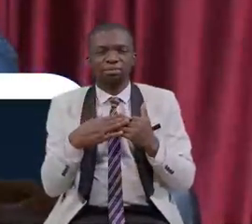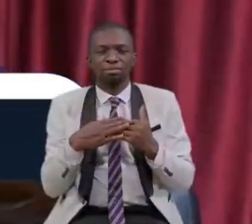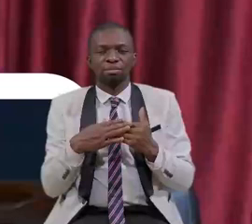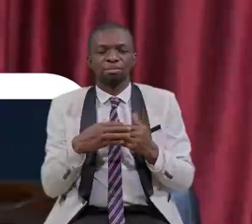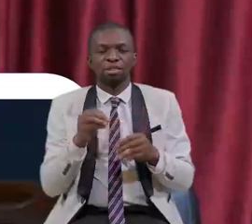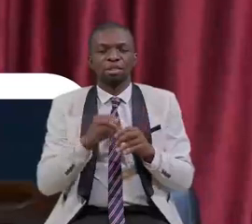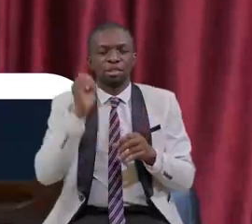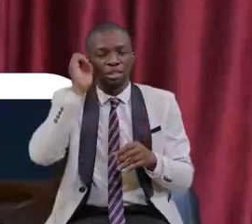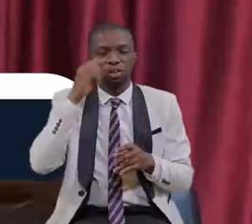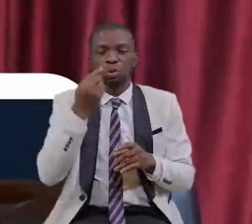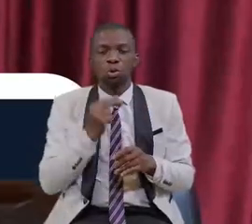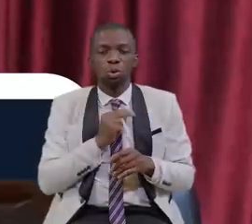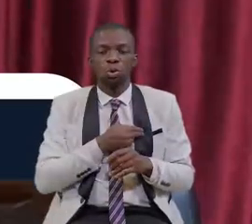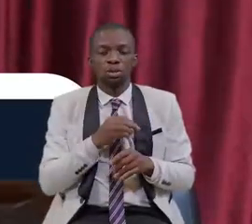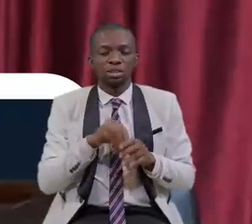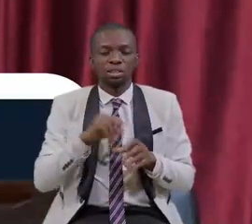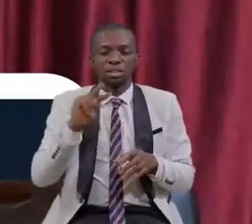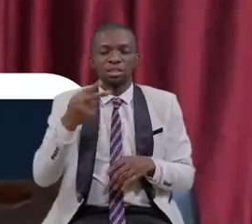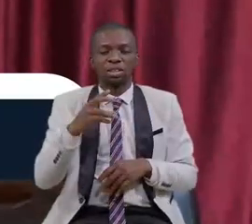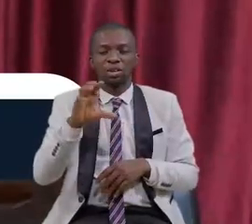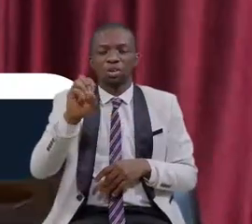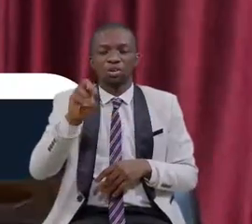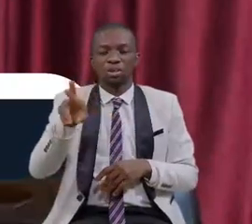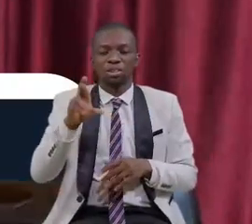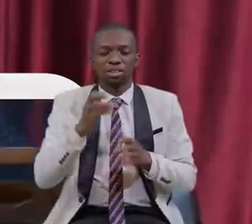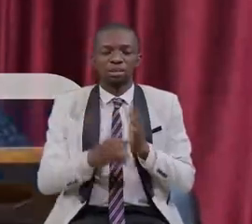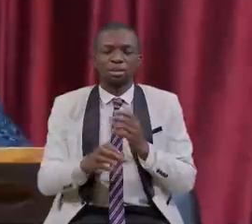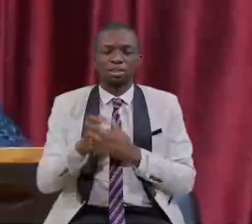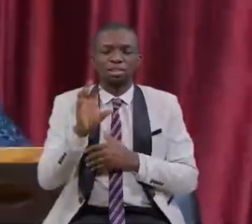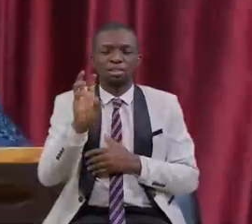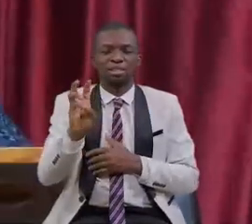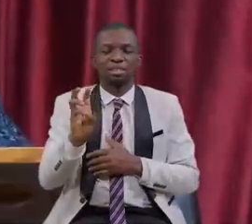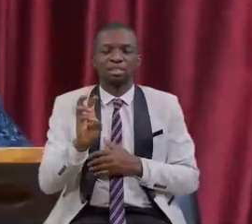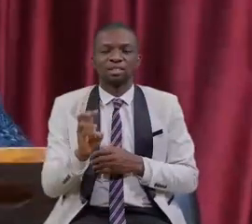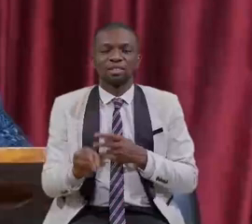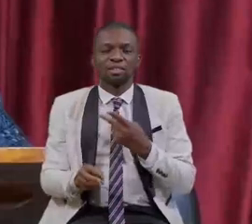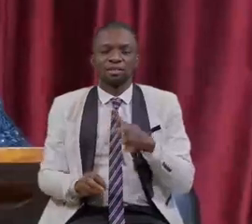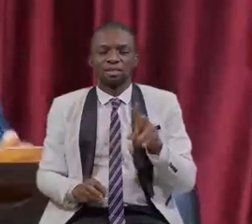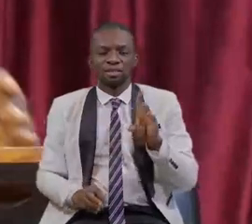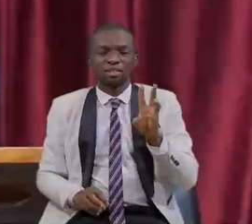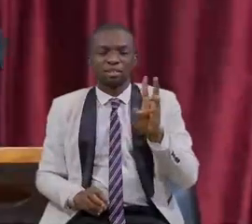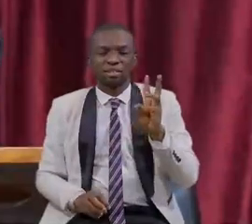il nous a dit en 2 Corinthiens chapitre 6, verset 16, il nous dit,